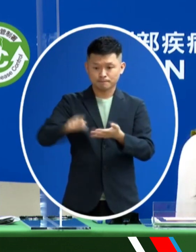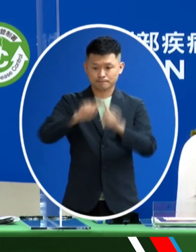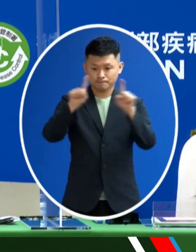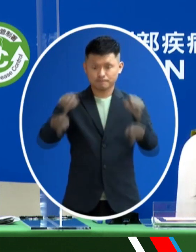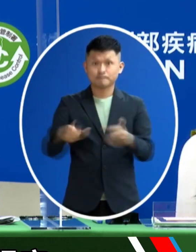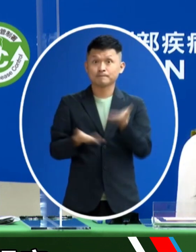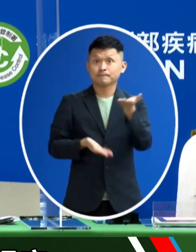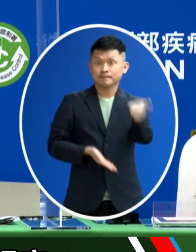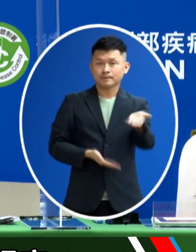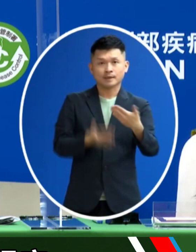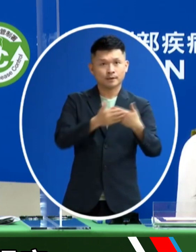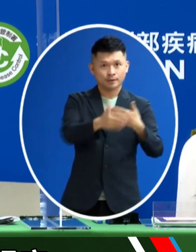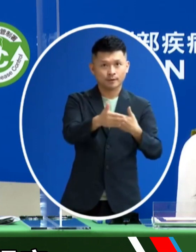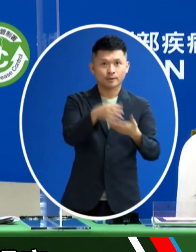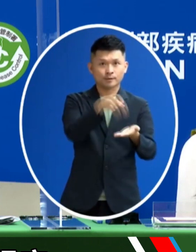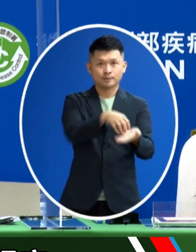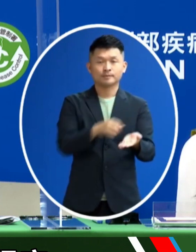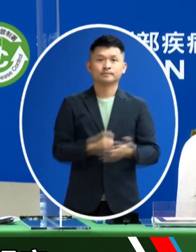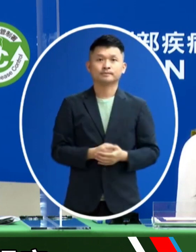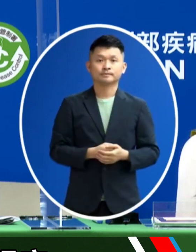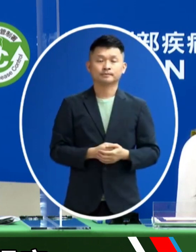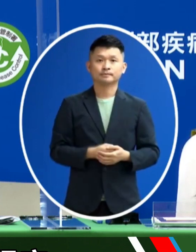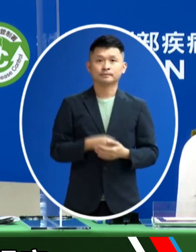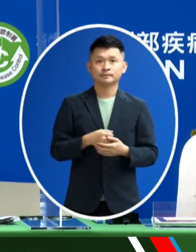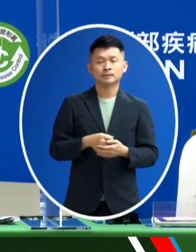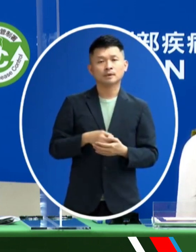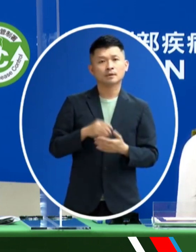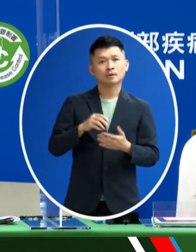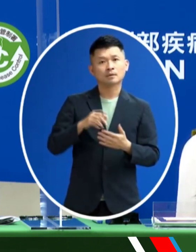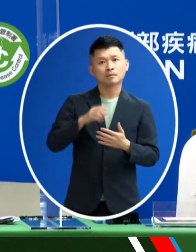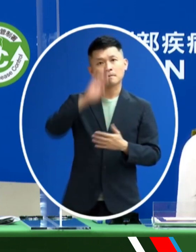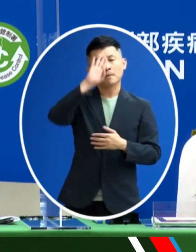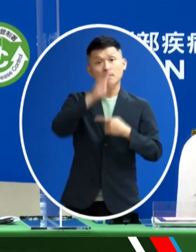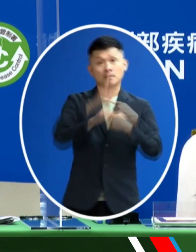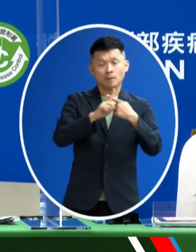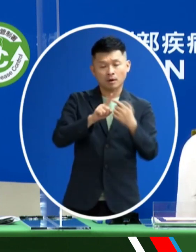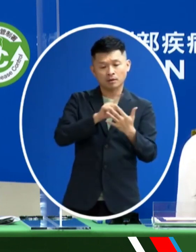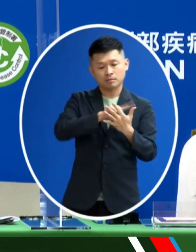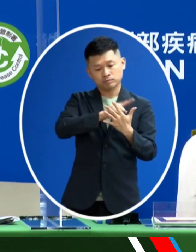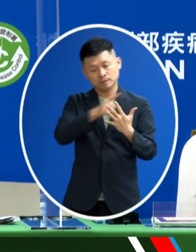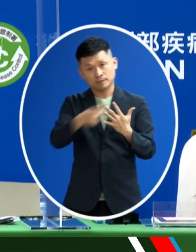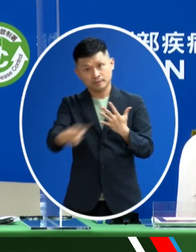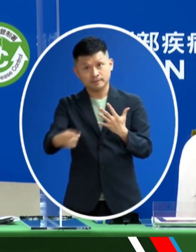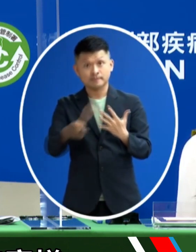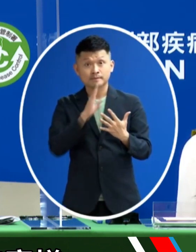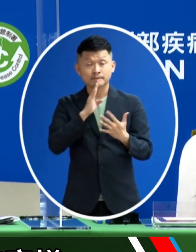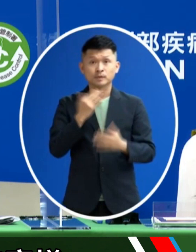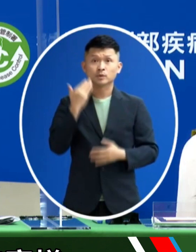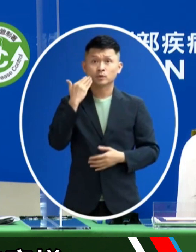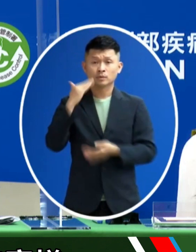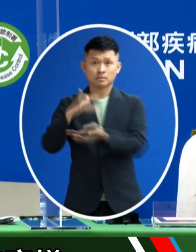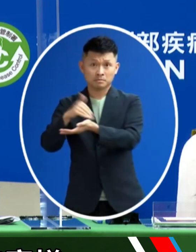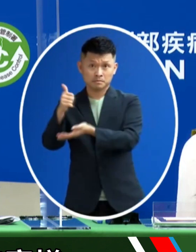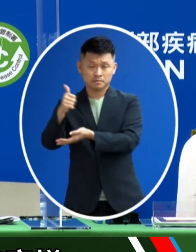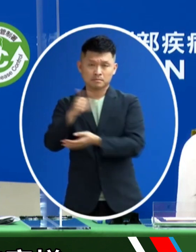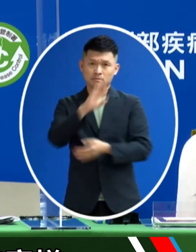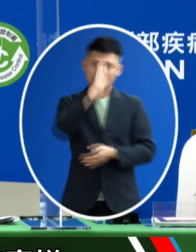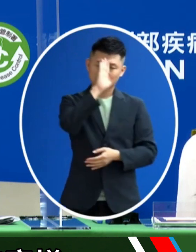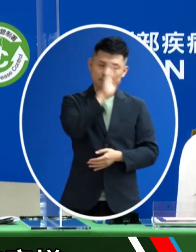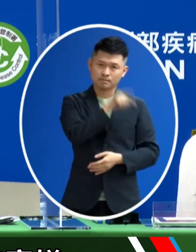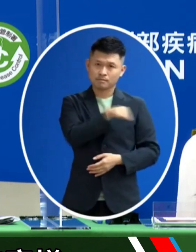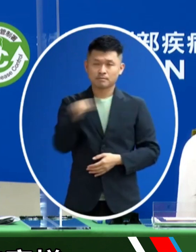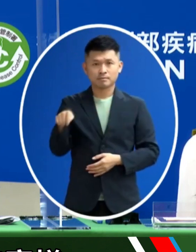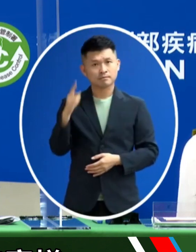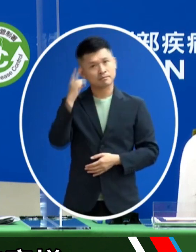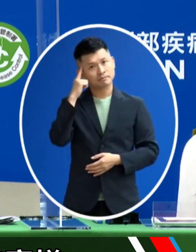书。好，那照着他确诊的这样的一个程序就往下走。但如果双方对这个医师认为说，这个